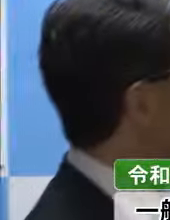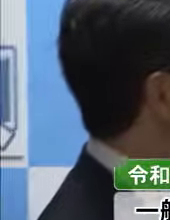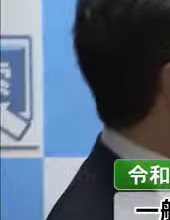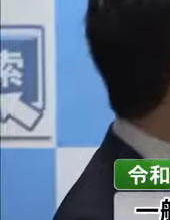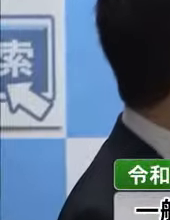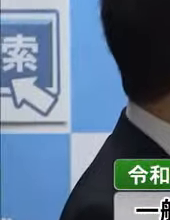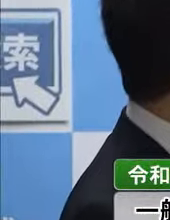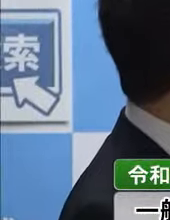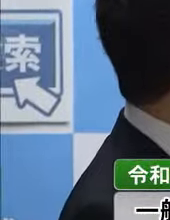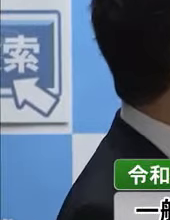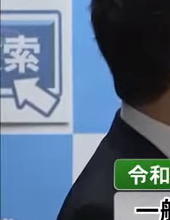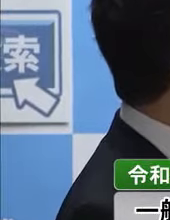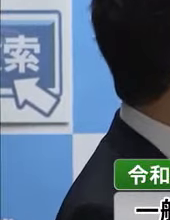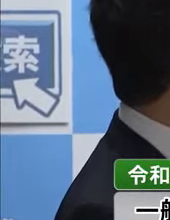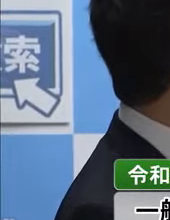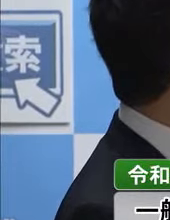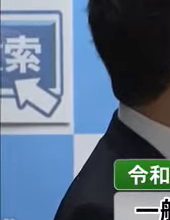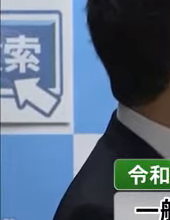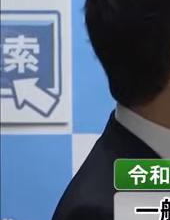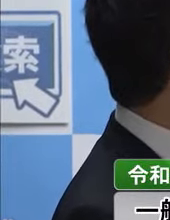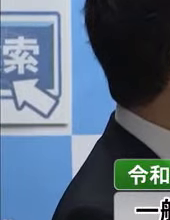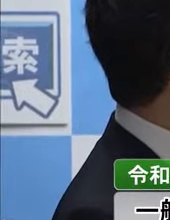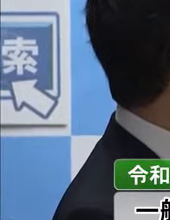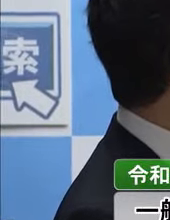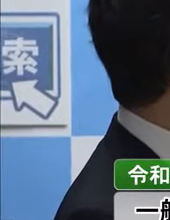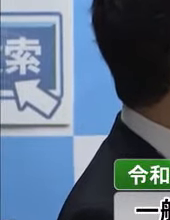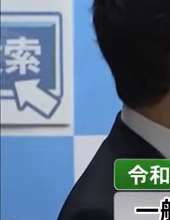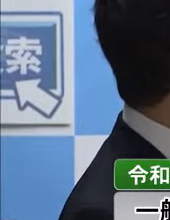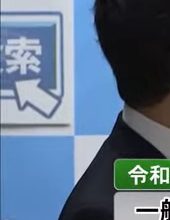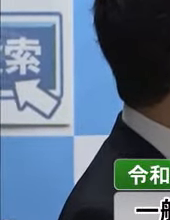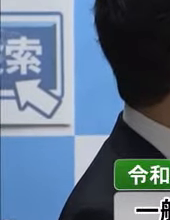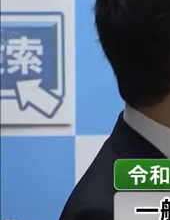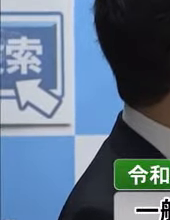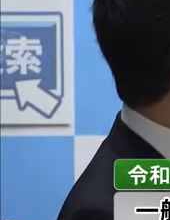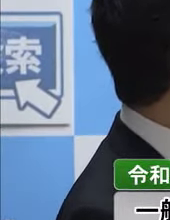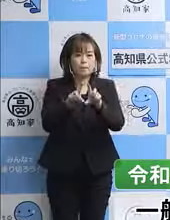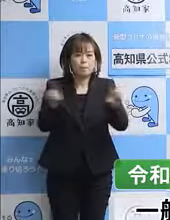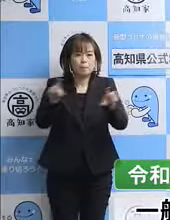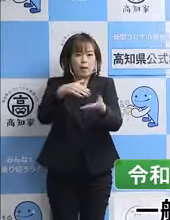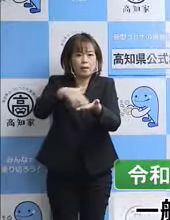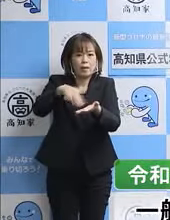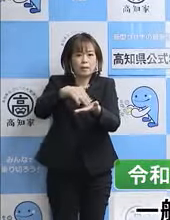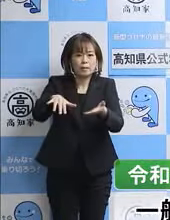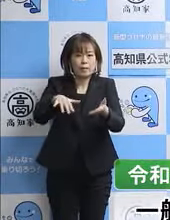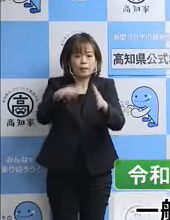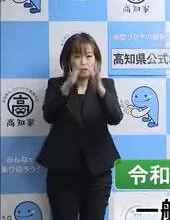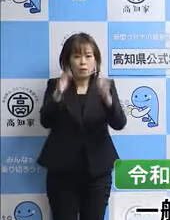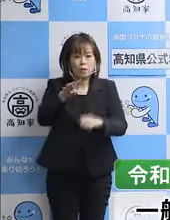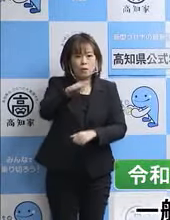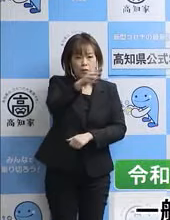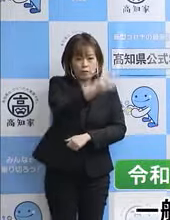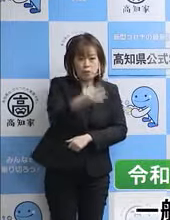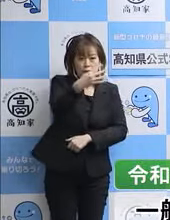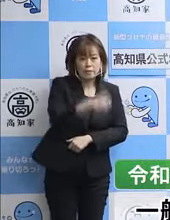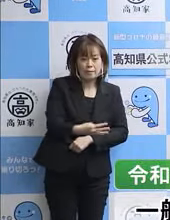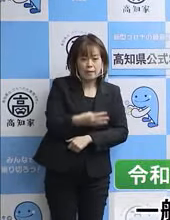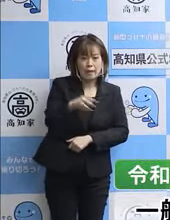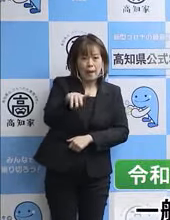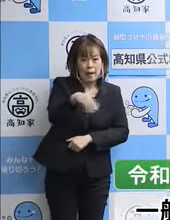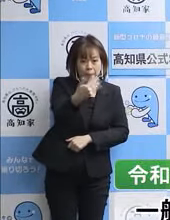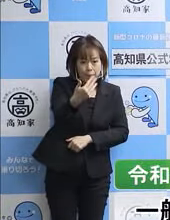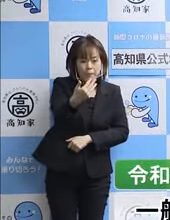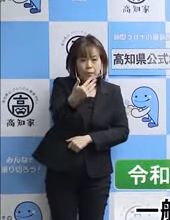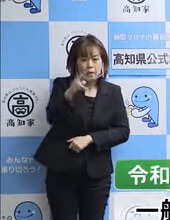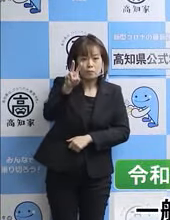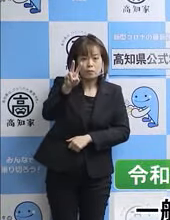で4634億8800万円。今年度の当初予算と比べて2億